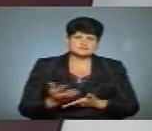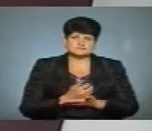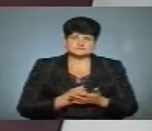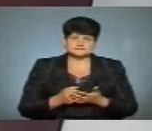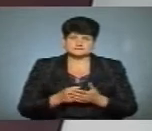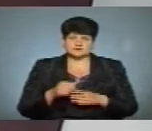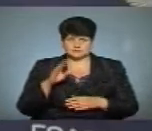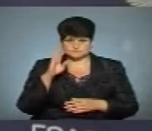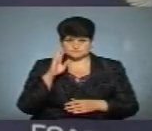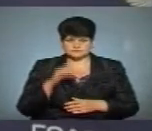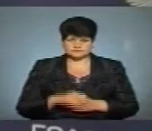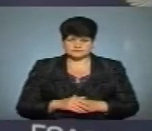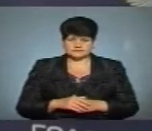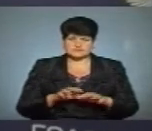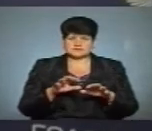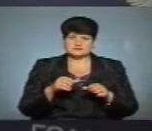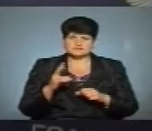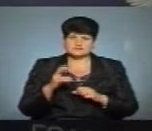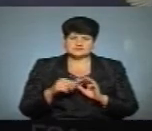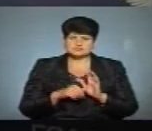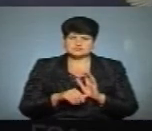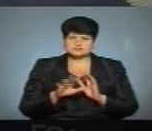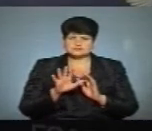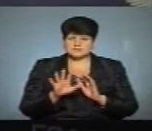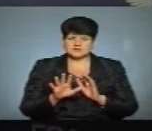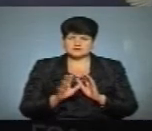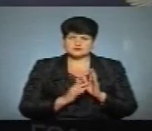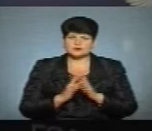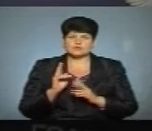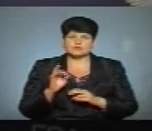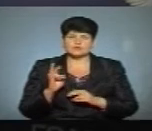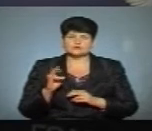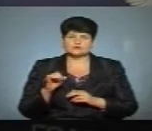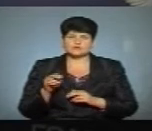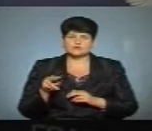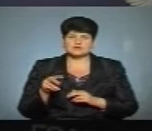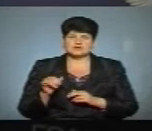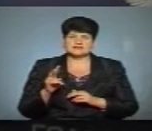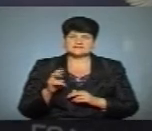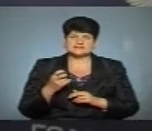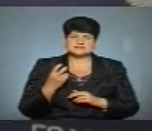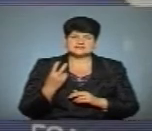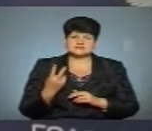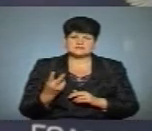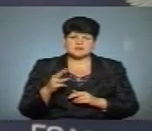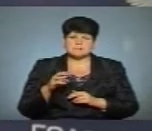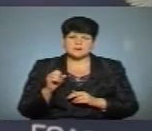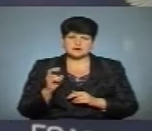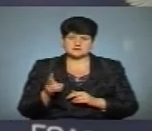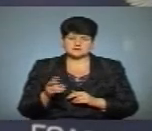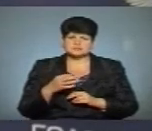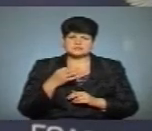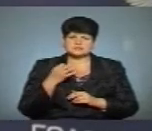чоловіка. Вилучили 265 рослин коноплі та 202 рослини снодійного маку. Як